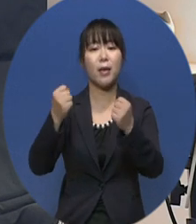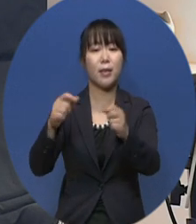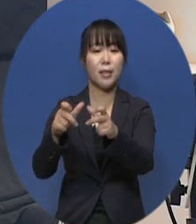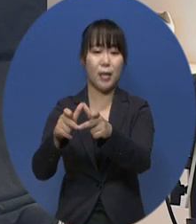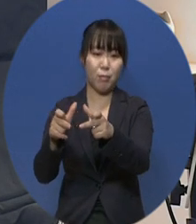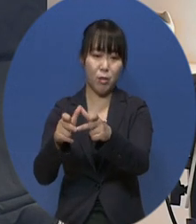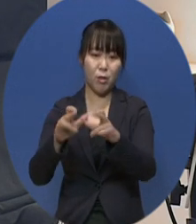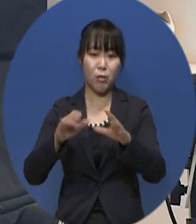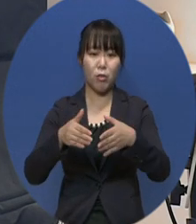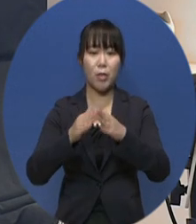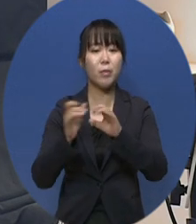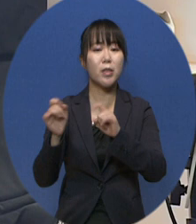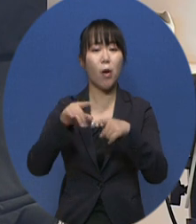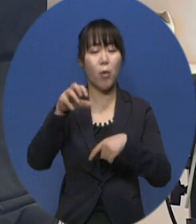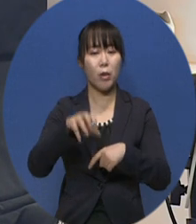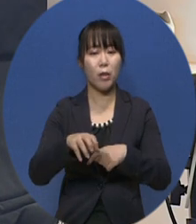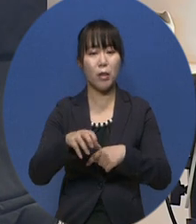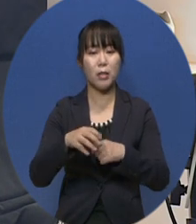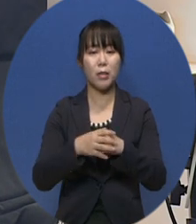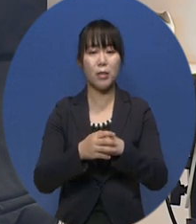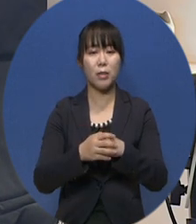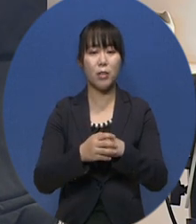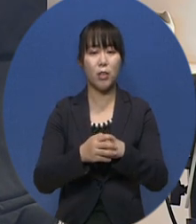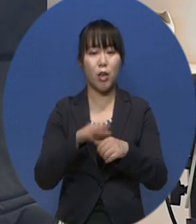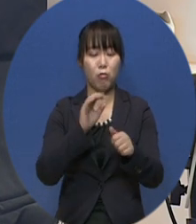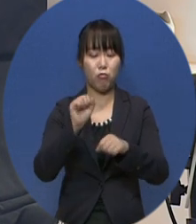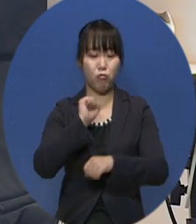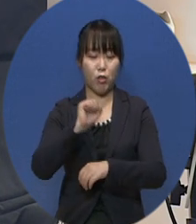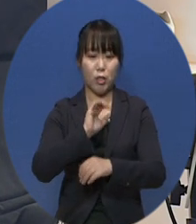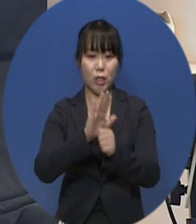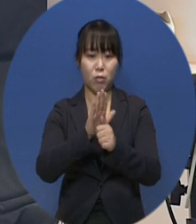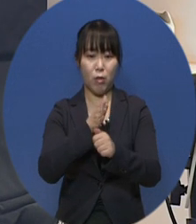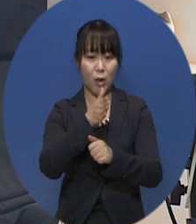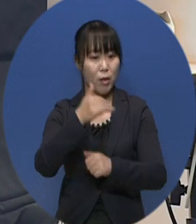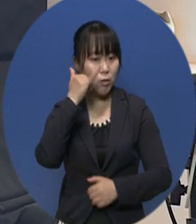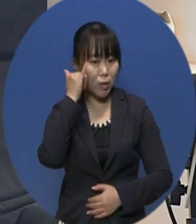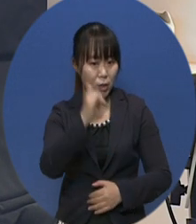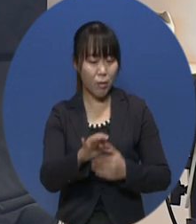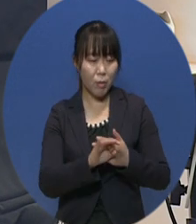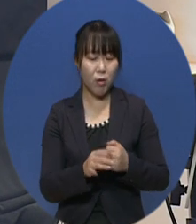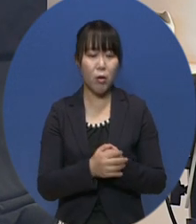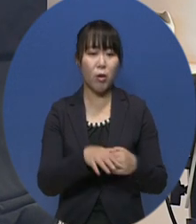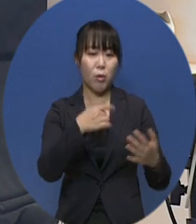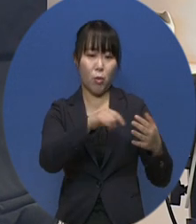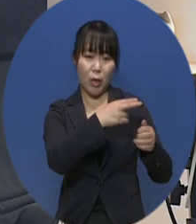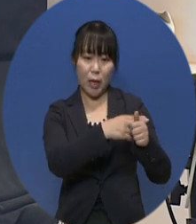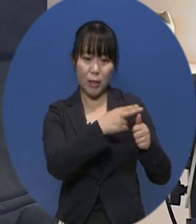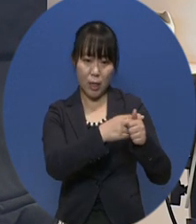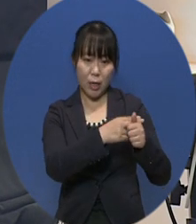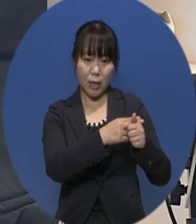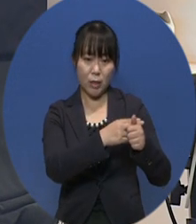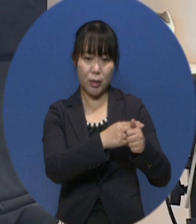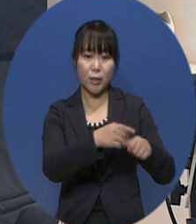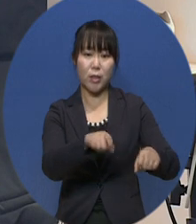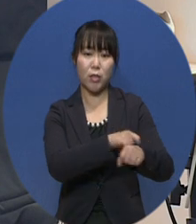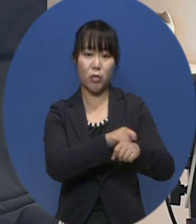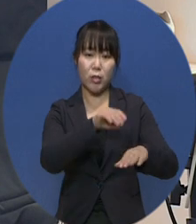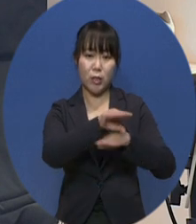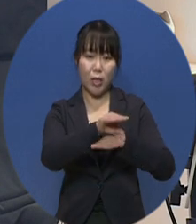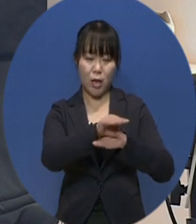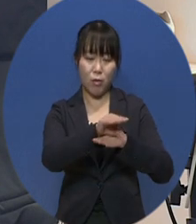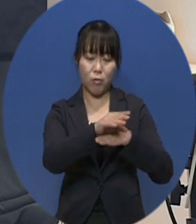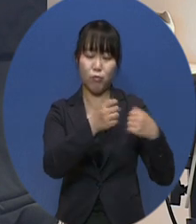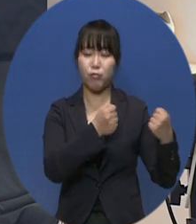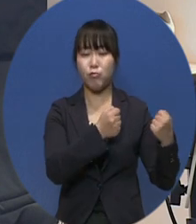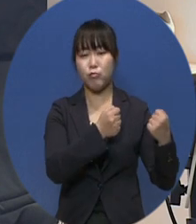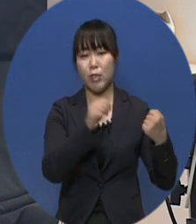네. 국립재활원 운전지원과에 전화를 하면 네. 여기 교육 강사가 그 특수 차량을